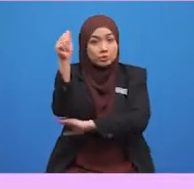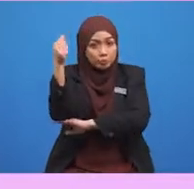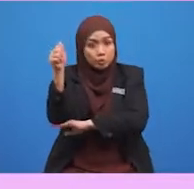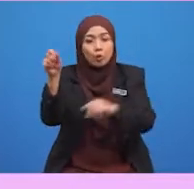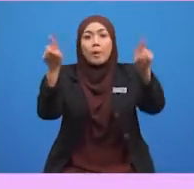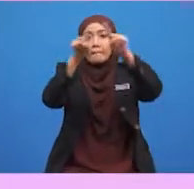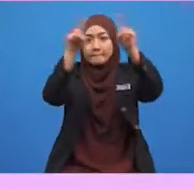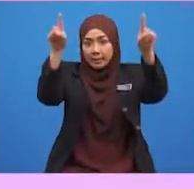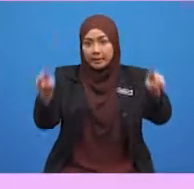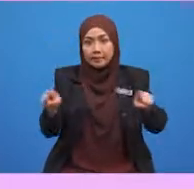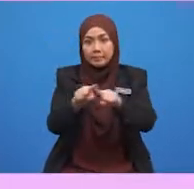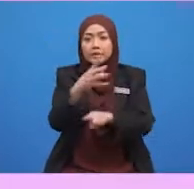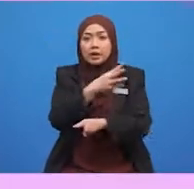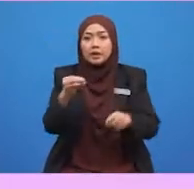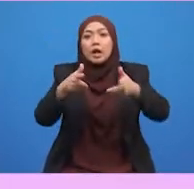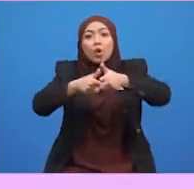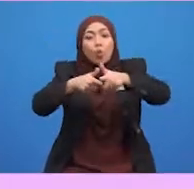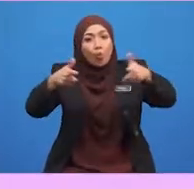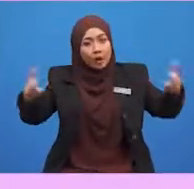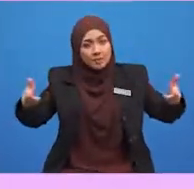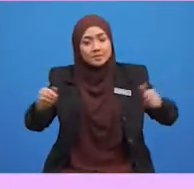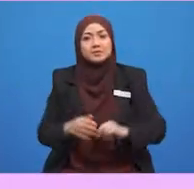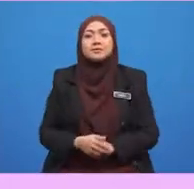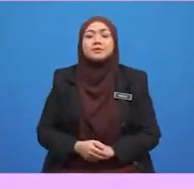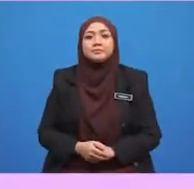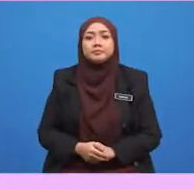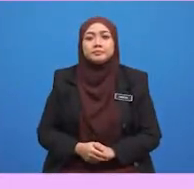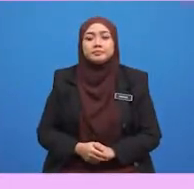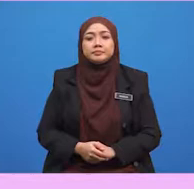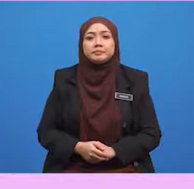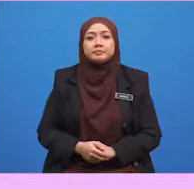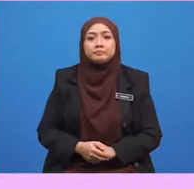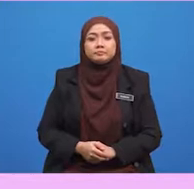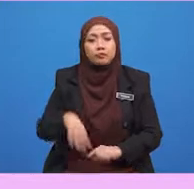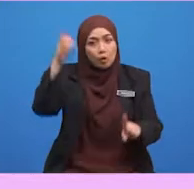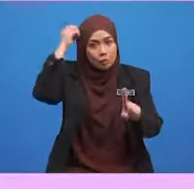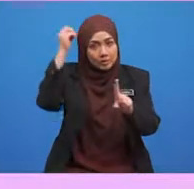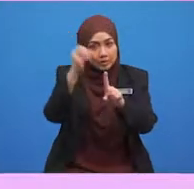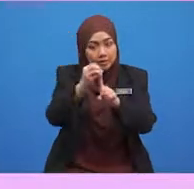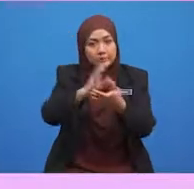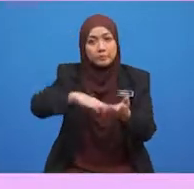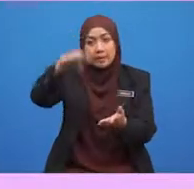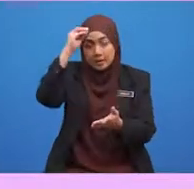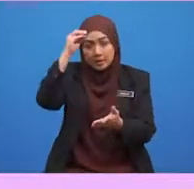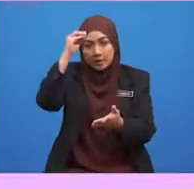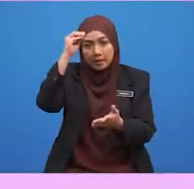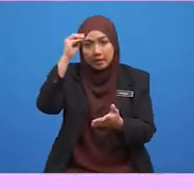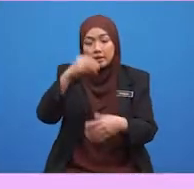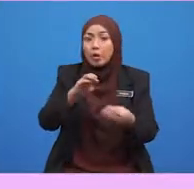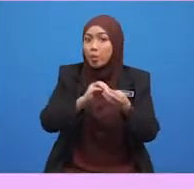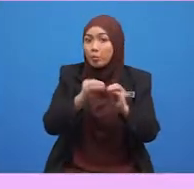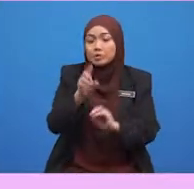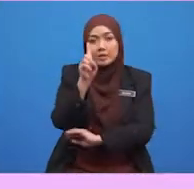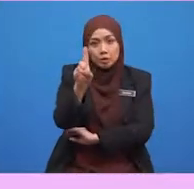perimeter dan luas. Hasil pembelajaran yang hendak dicapai pada hari ini ialah yang